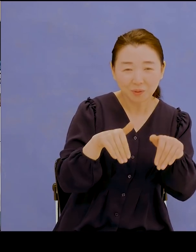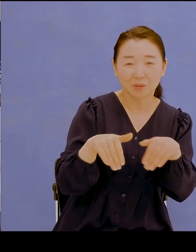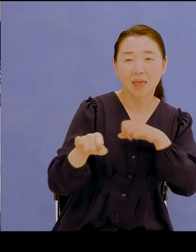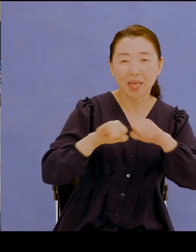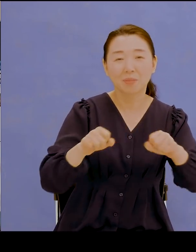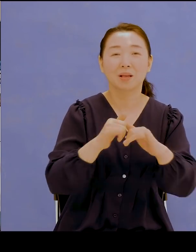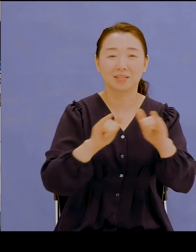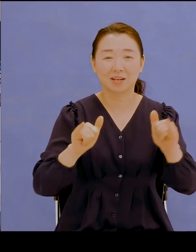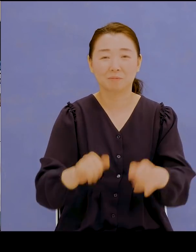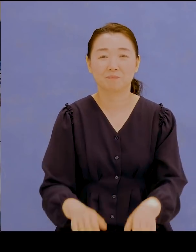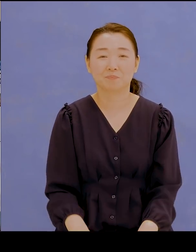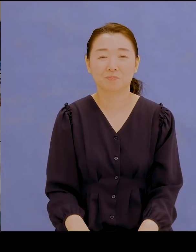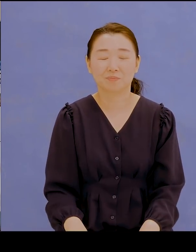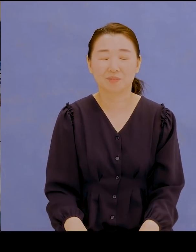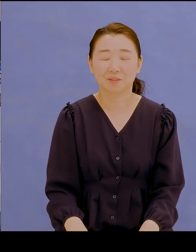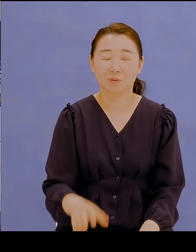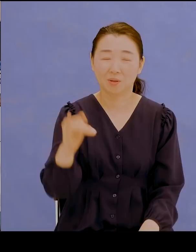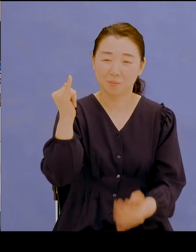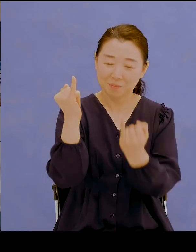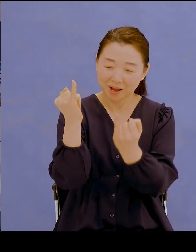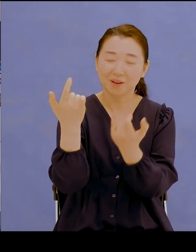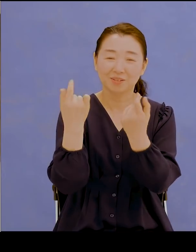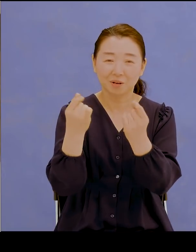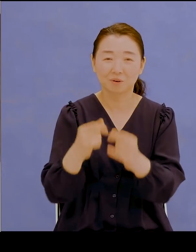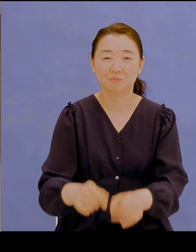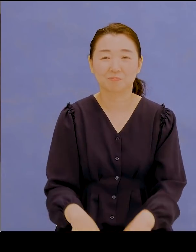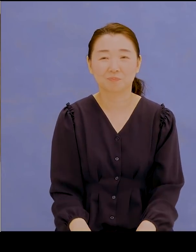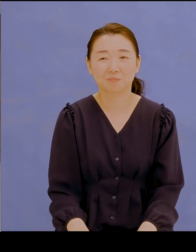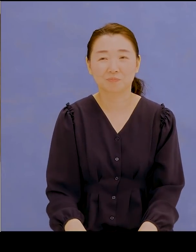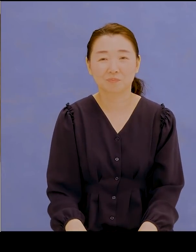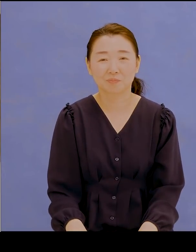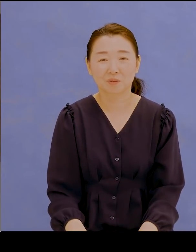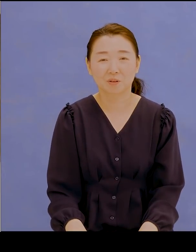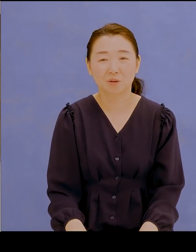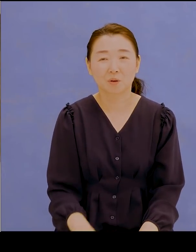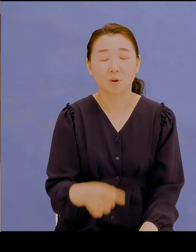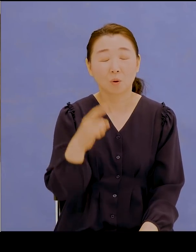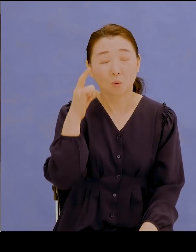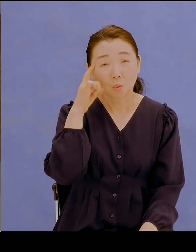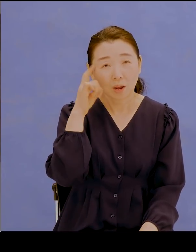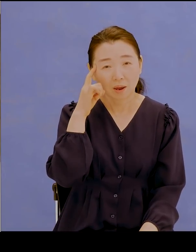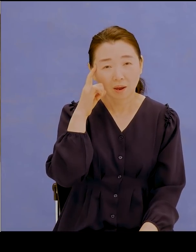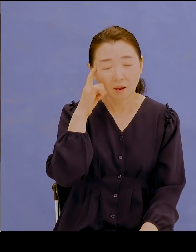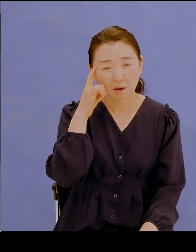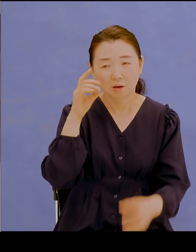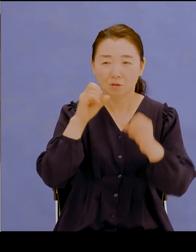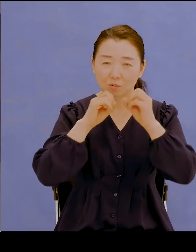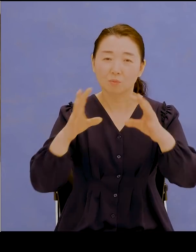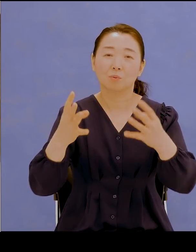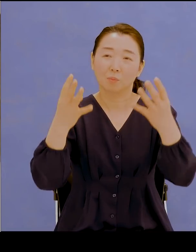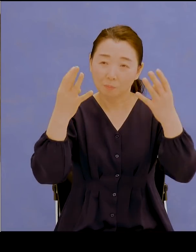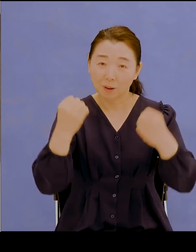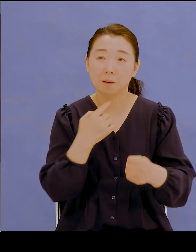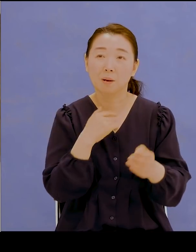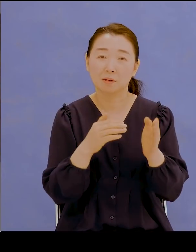행동대원으로 네. 이렇게 하면서 브리스길라, 아굴라 목장을 왜냐면 전도를 너무 많이 해가지고 교회 어디 한 켠에서 보통 이렇게 뭐 하잖아요